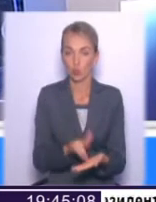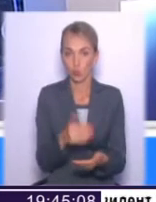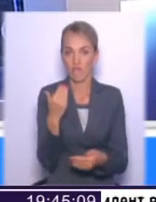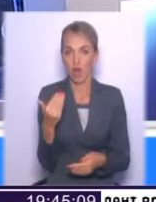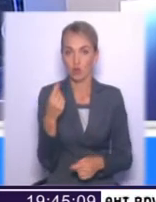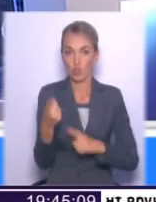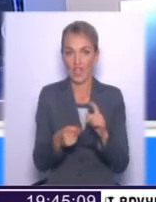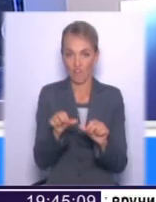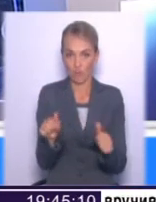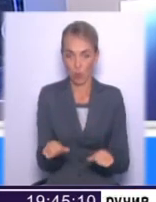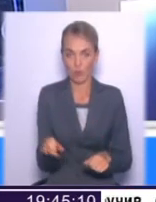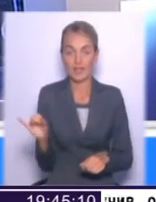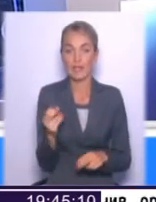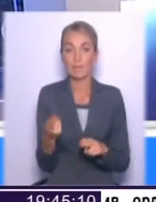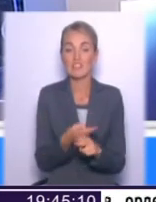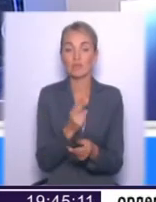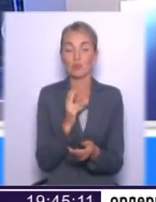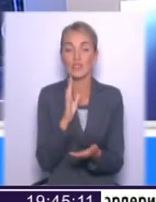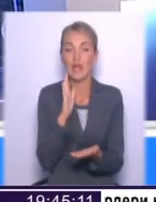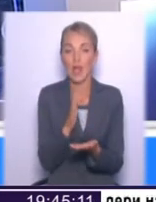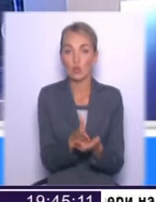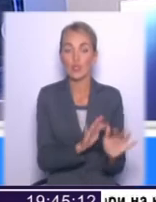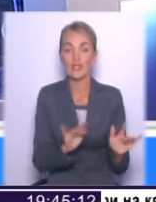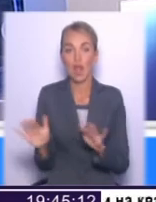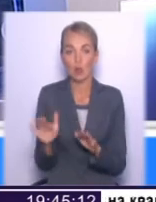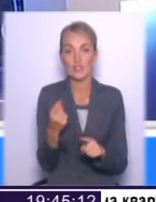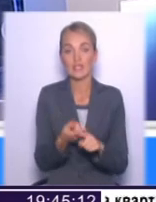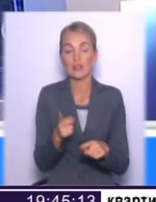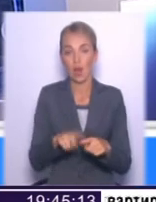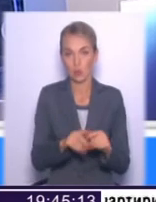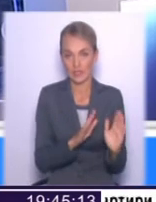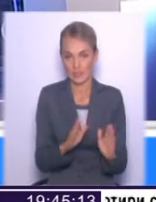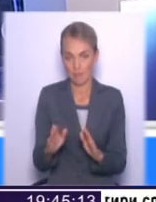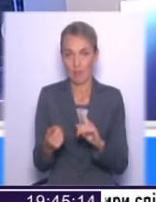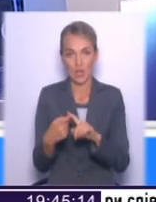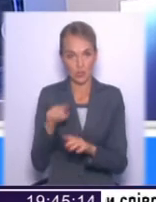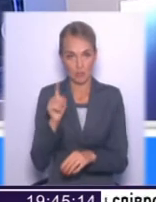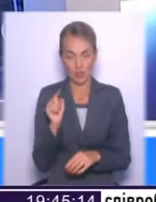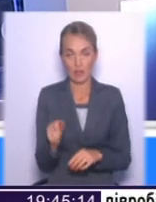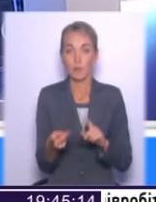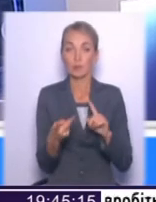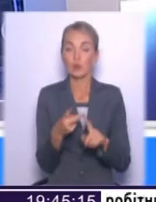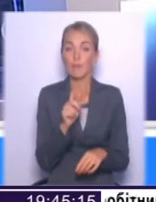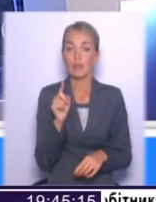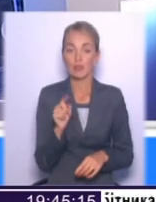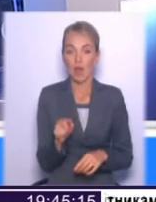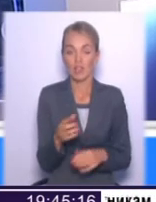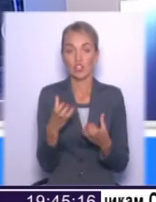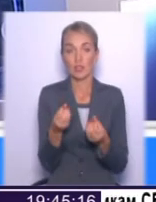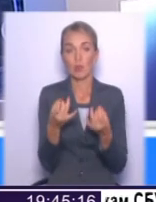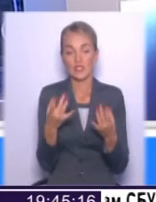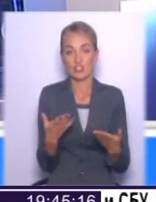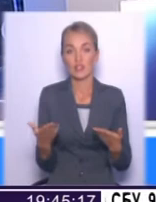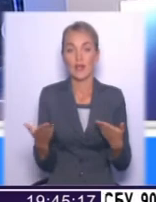вашої реформи і безпосередньо діяльності даної системи. Це перше питання. Друге питання ще простіше, які